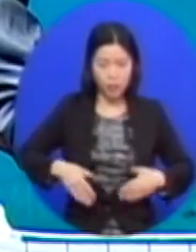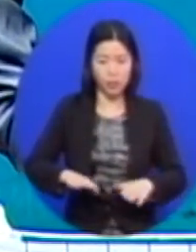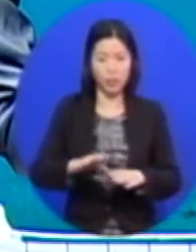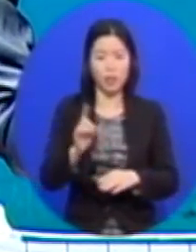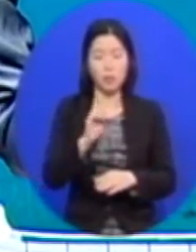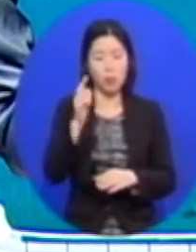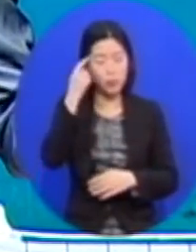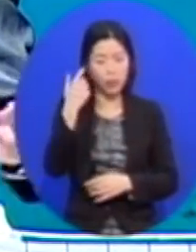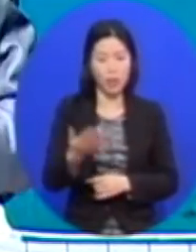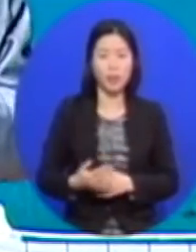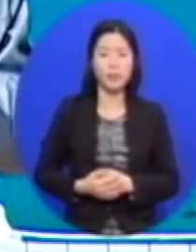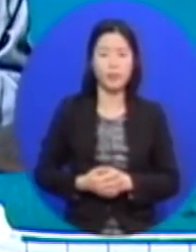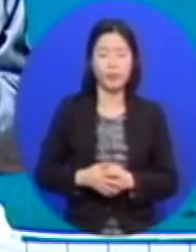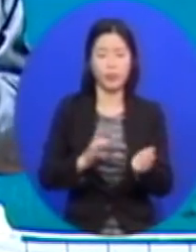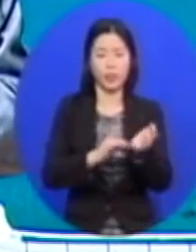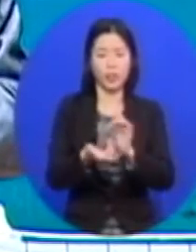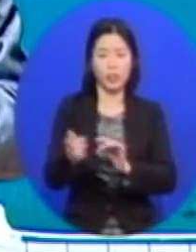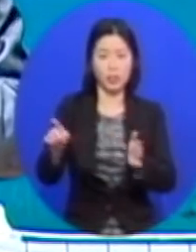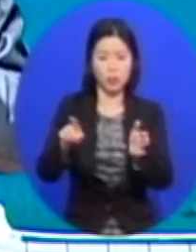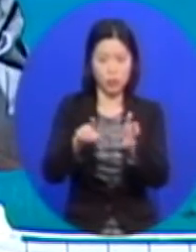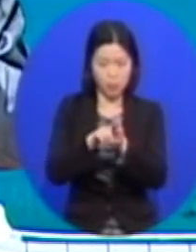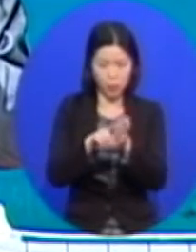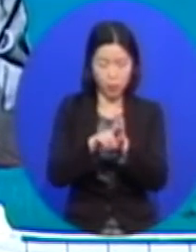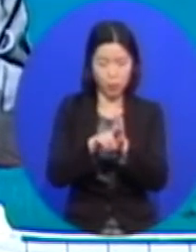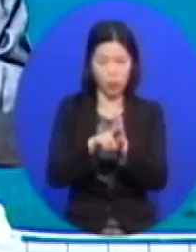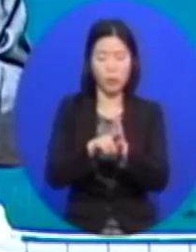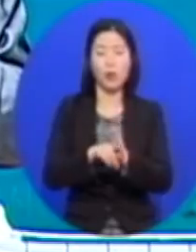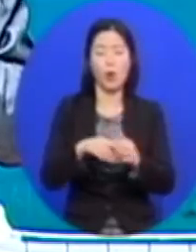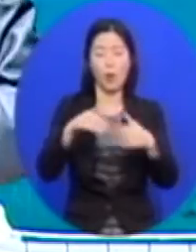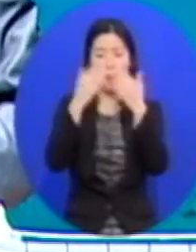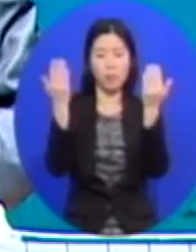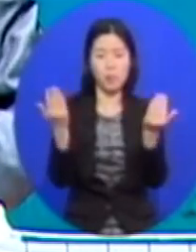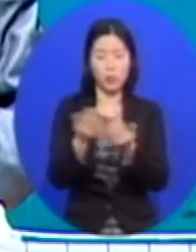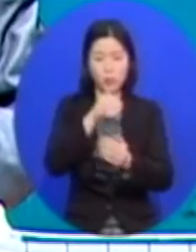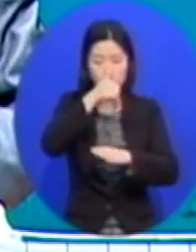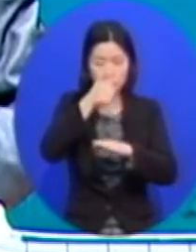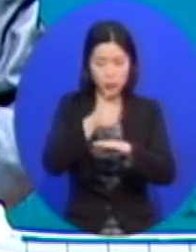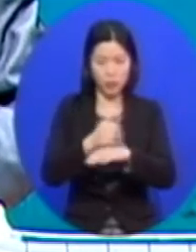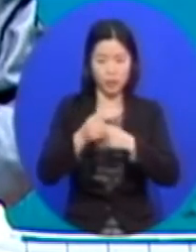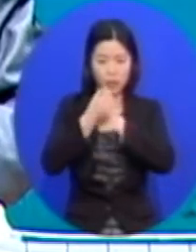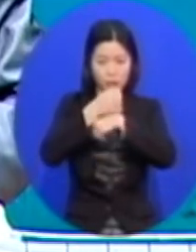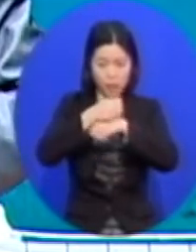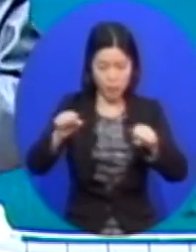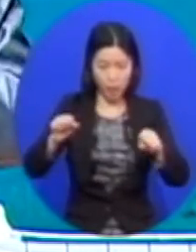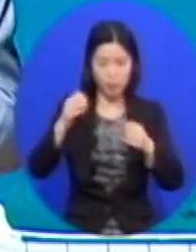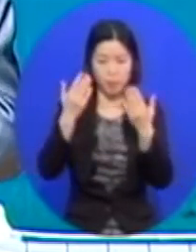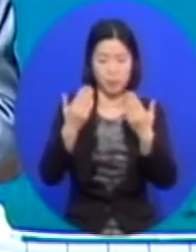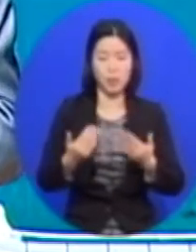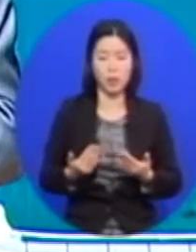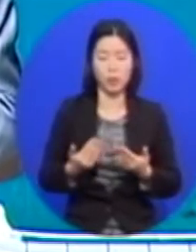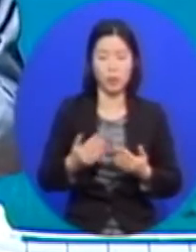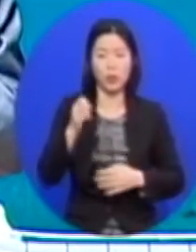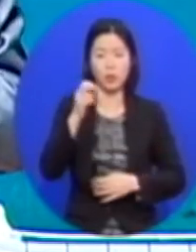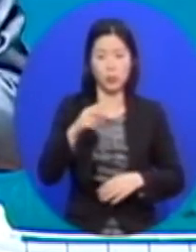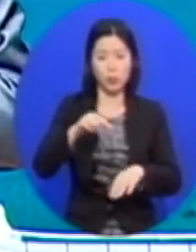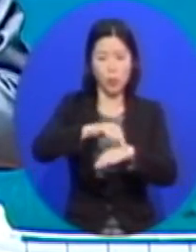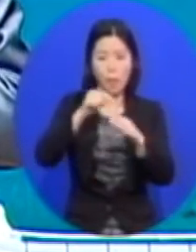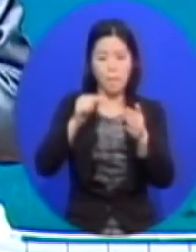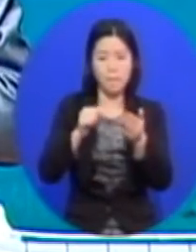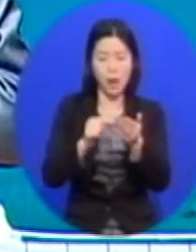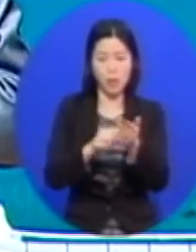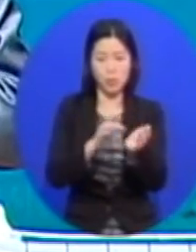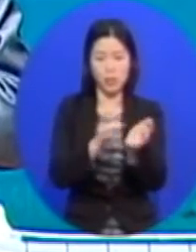거죠 예수님 믿고 모든 죄가 사함을 받으며 그리고 예수님을 마음에